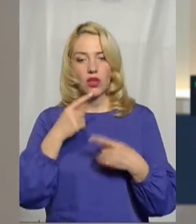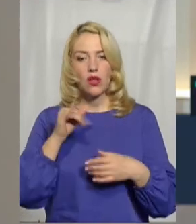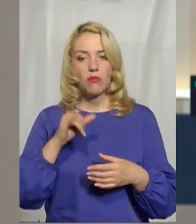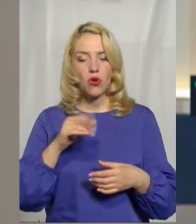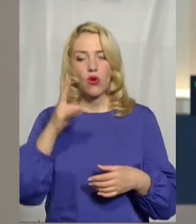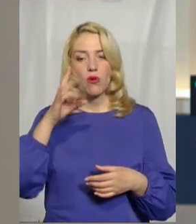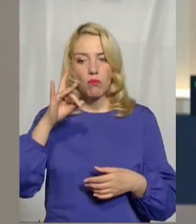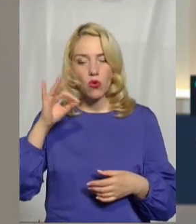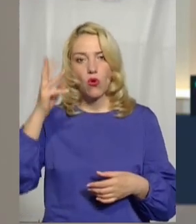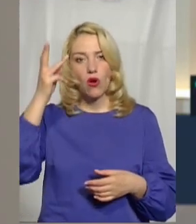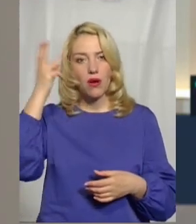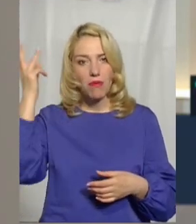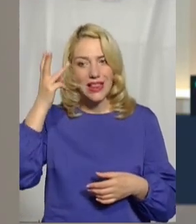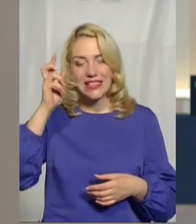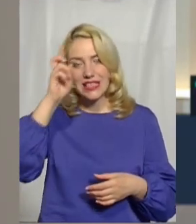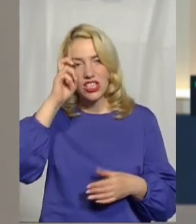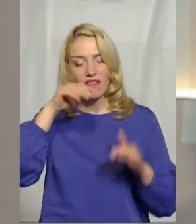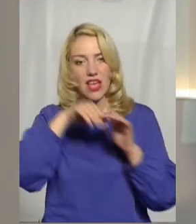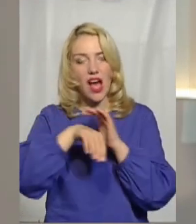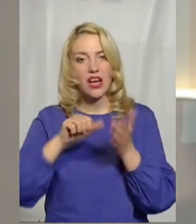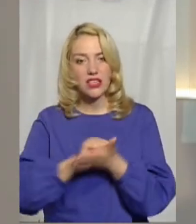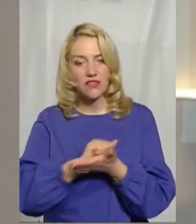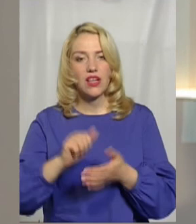державний архів Хмельницької області.